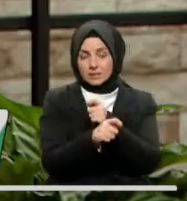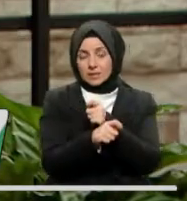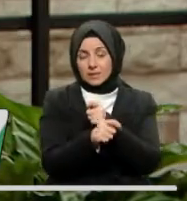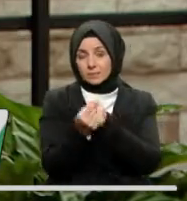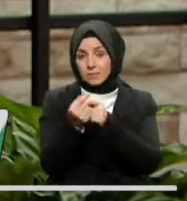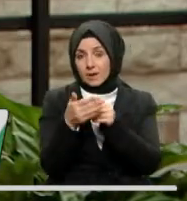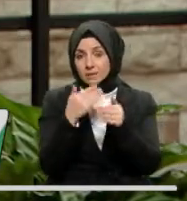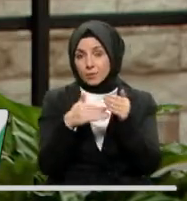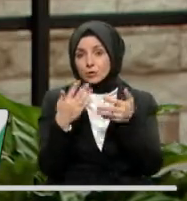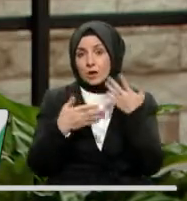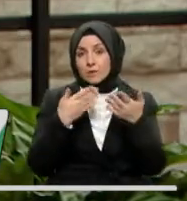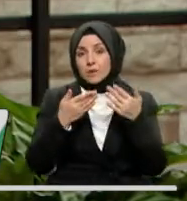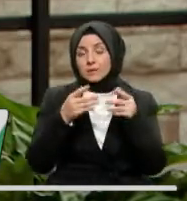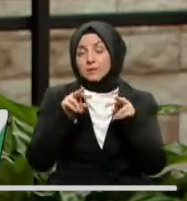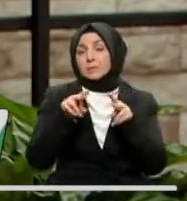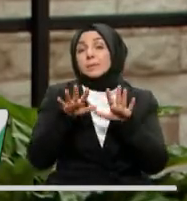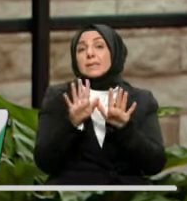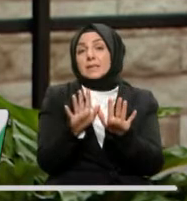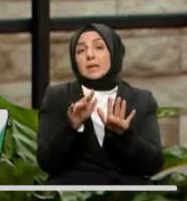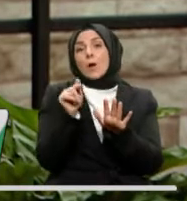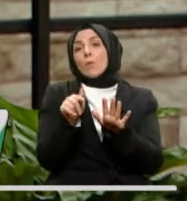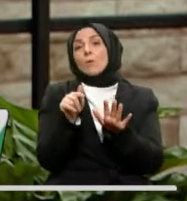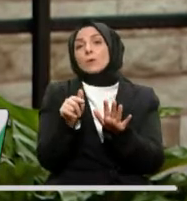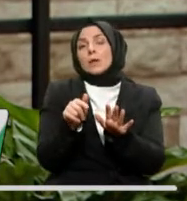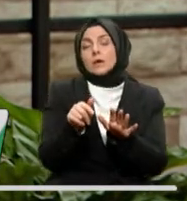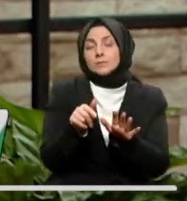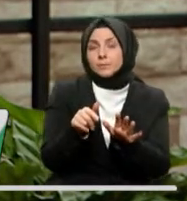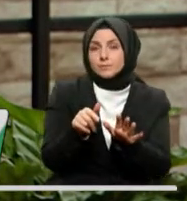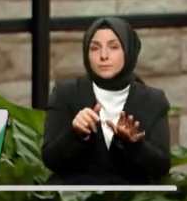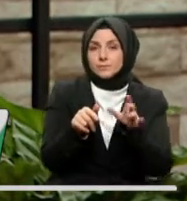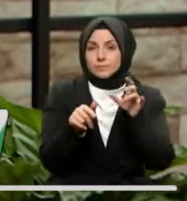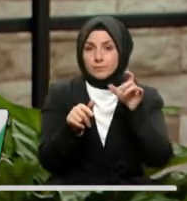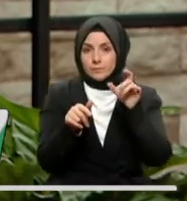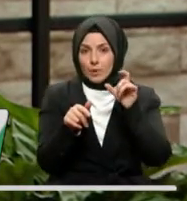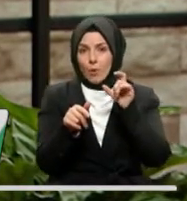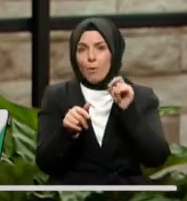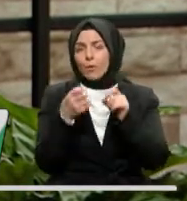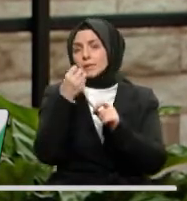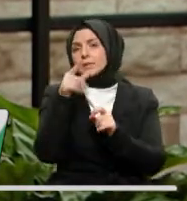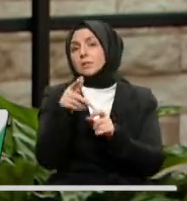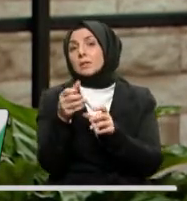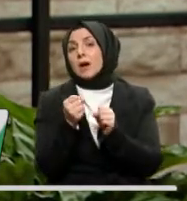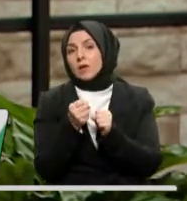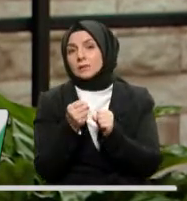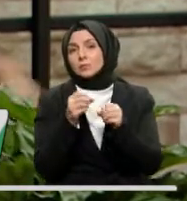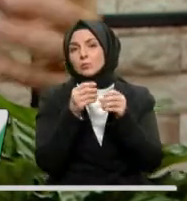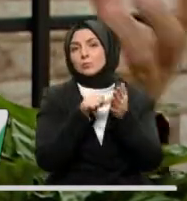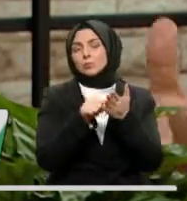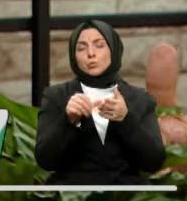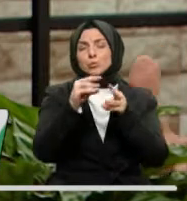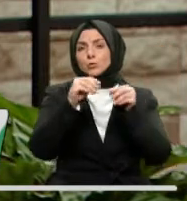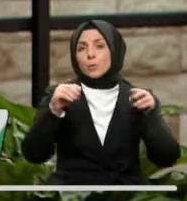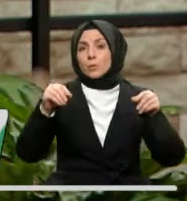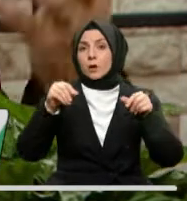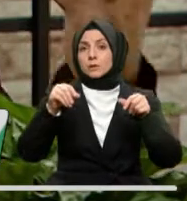Bunda sadece Orkide mizi aldık çıkardı çıplak yok olacak Burada bakın Toprak gelecek bütün Toprak kurulduğu için